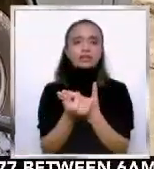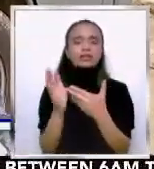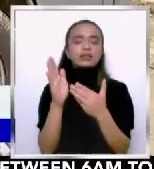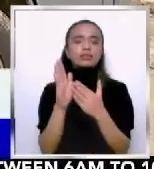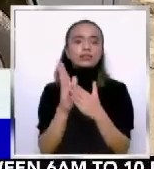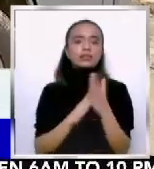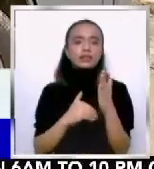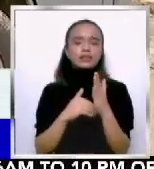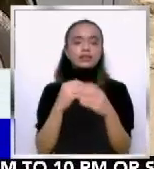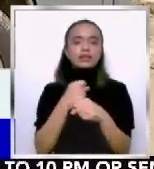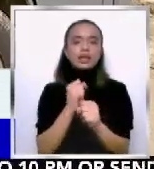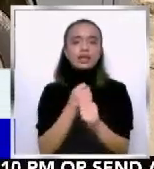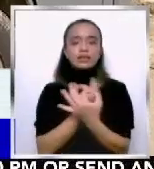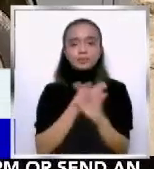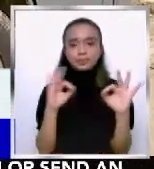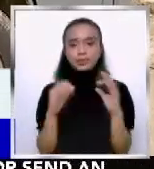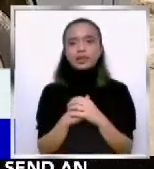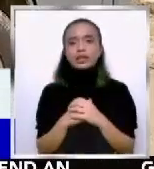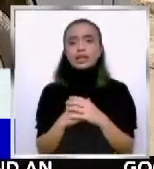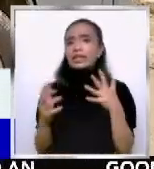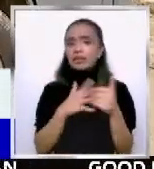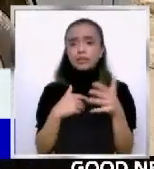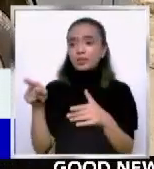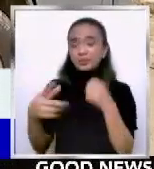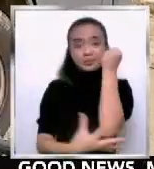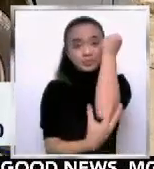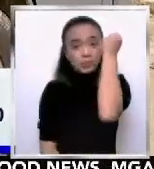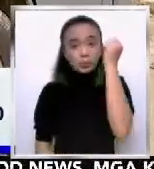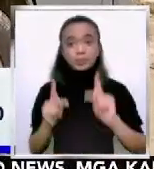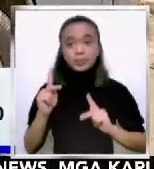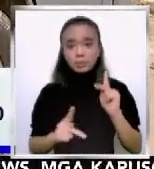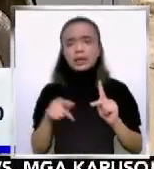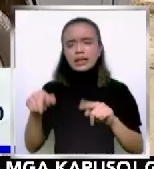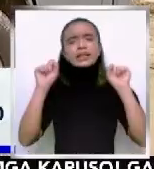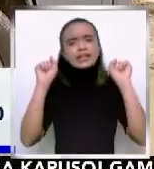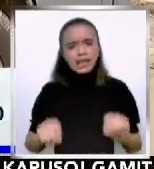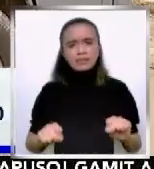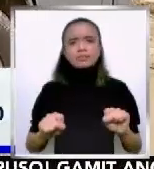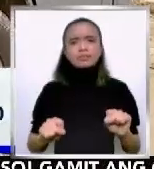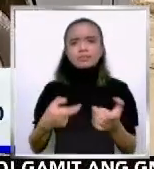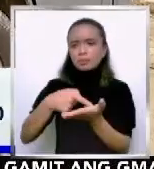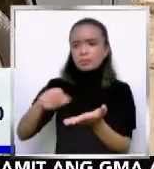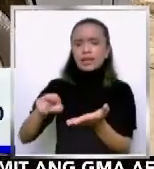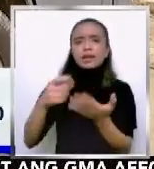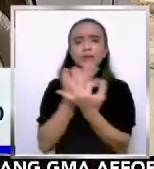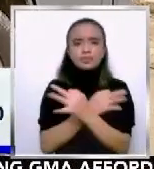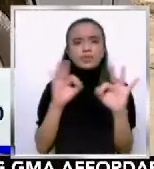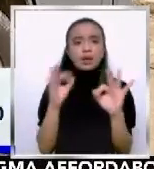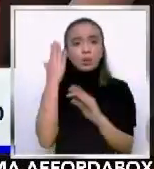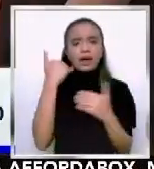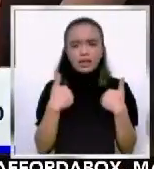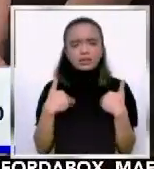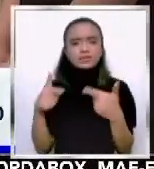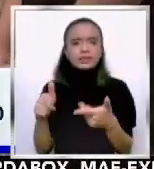Nile-level natin yung playing field na kahit eto mga mahihirap nating kababayan, posible silang magpiansa dahil meron tayong gantong proyekto, ang